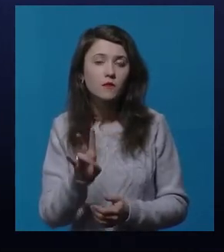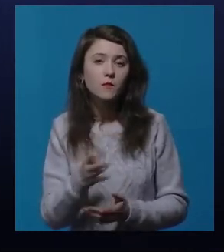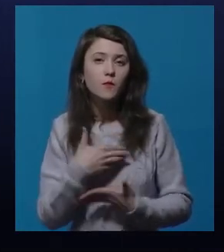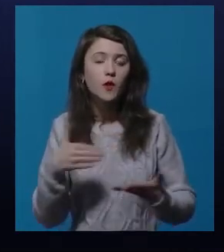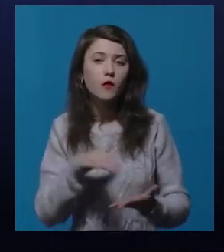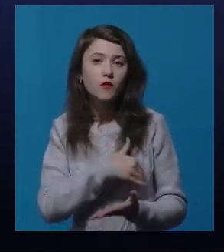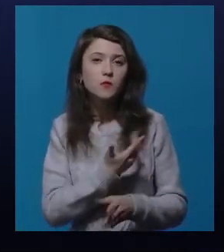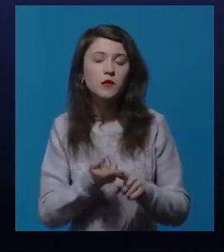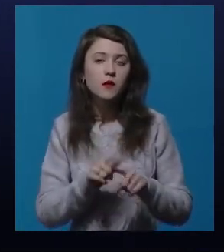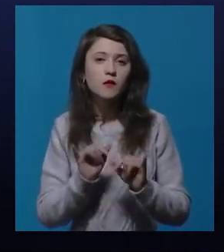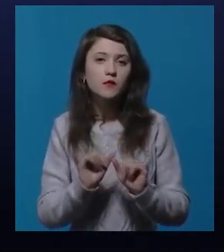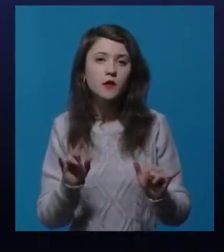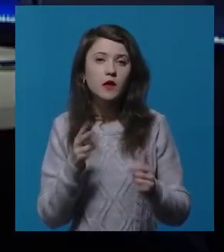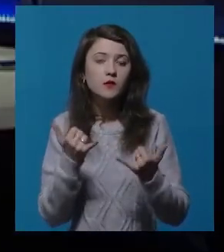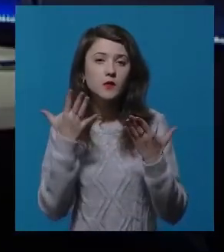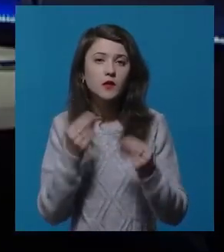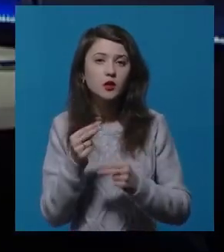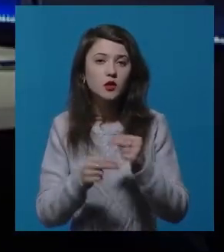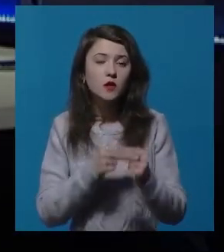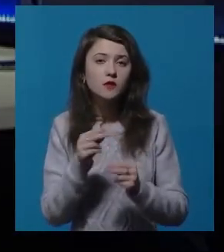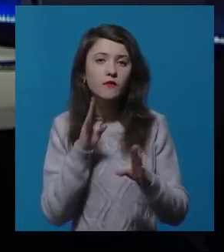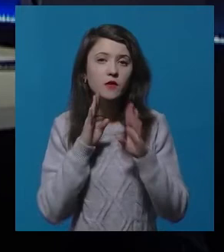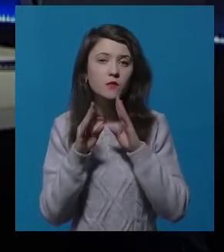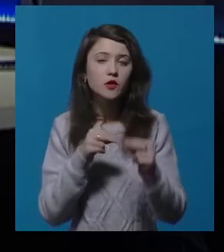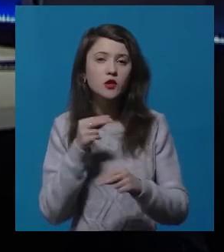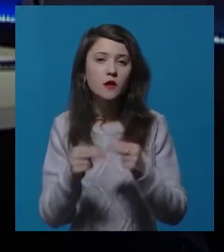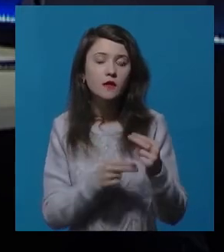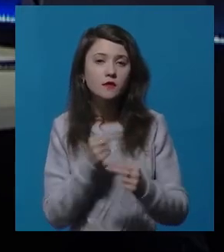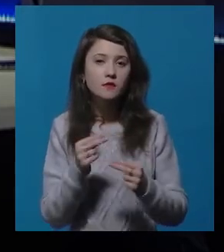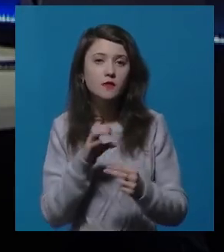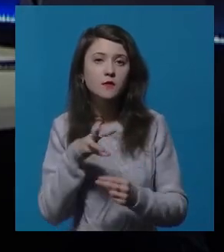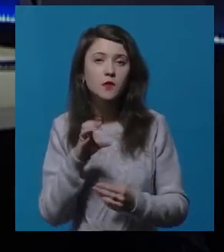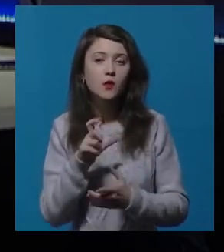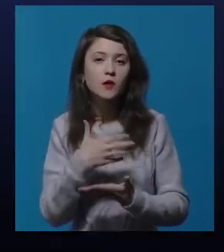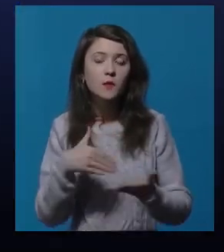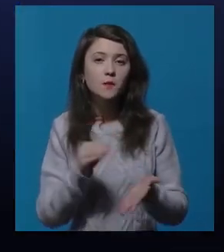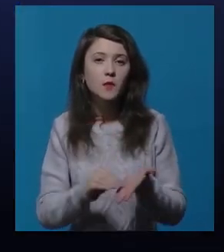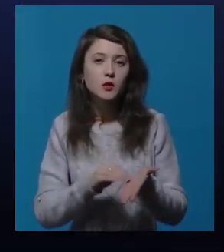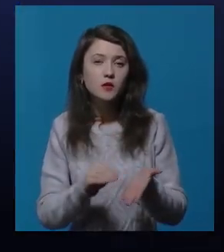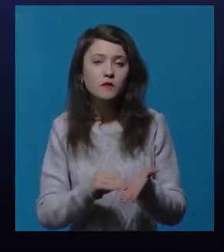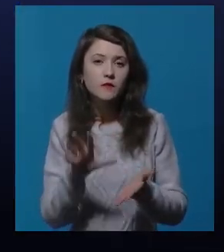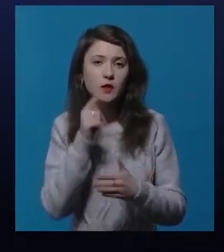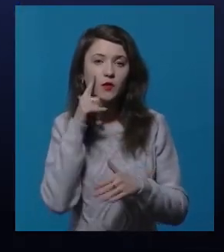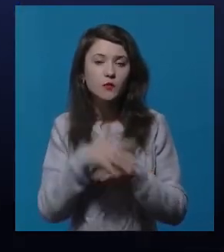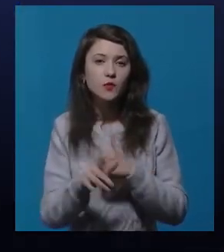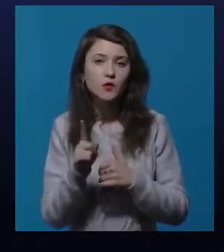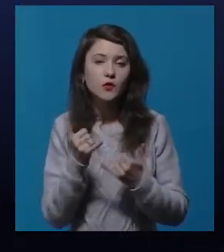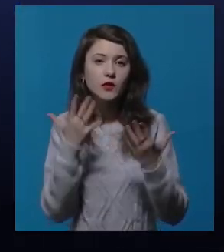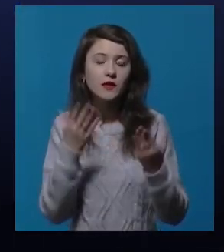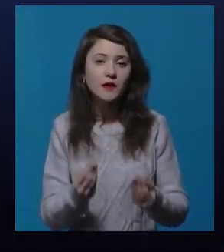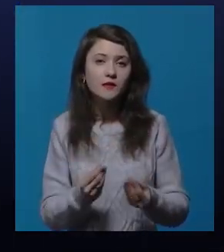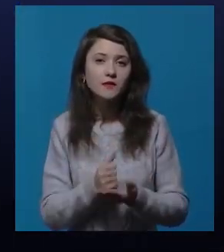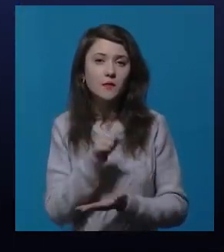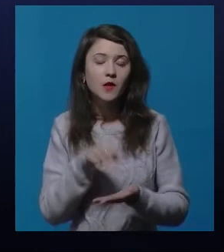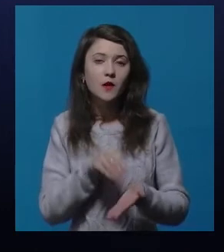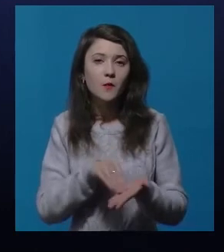це розвивати. На сьогоднішній день через мережу Facebook, через месенджер люди до нас пишуть. Ви ж, ну, всі розуміють, що сьогоднішній день запитання